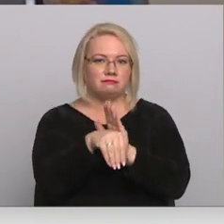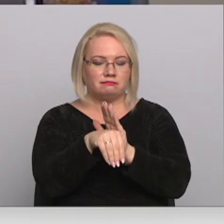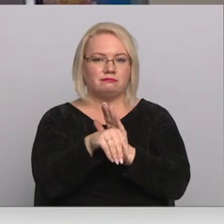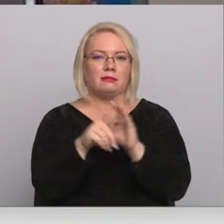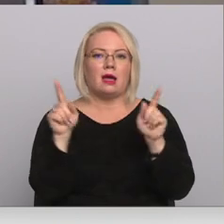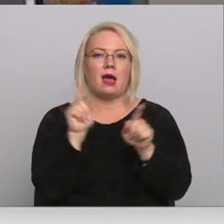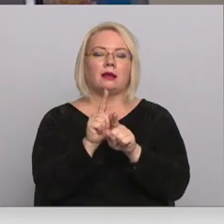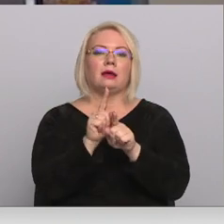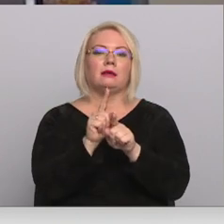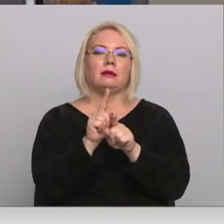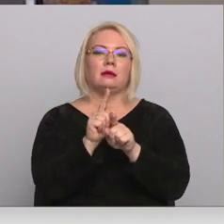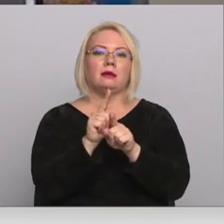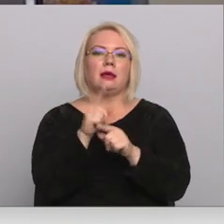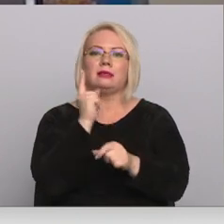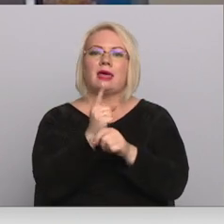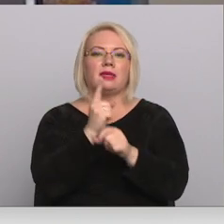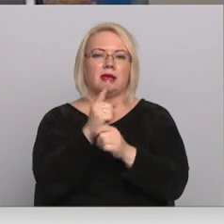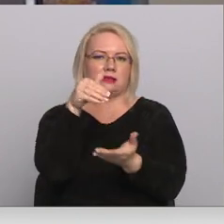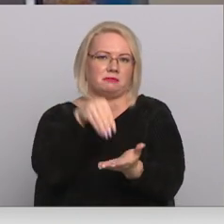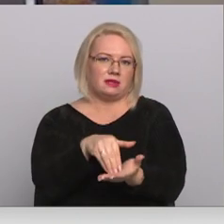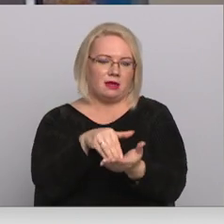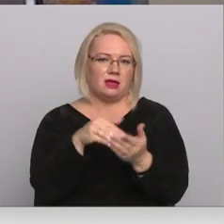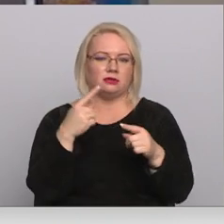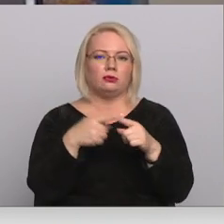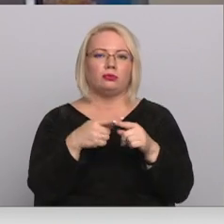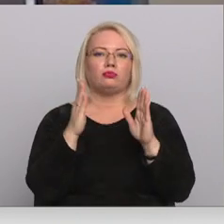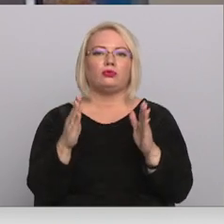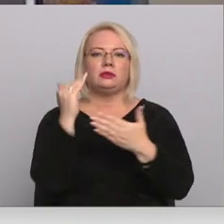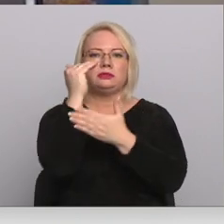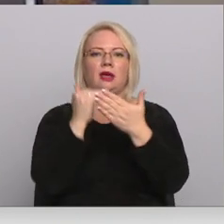servisu darbība, nedrīkst būt tādā sarakstā, kas tiktu aizliegts.